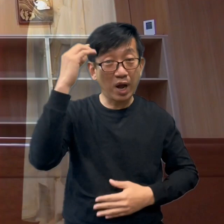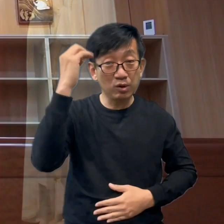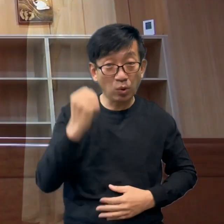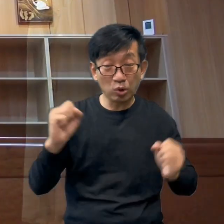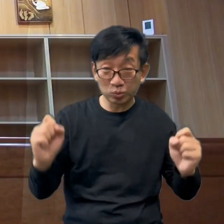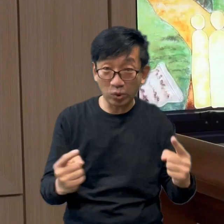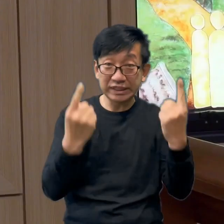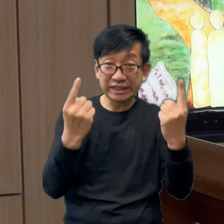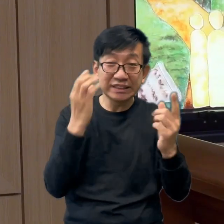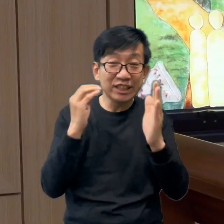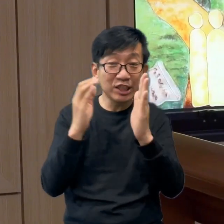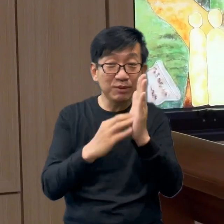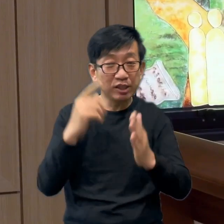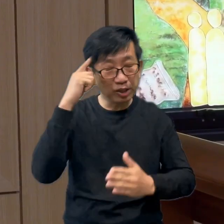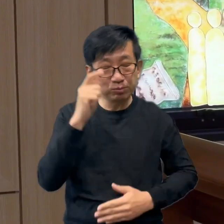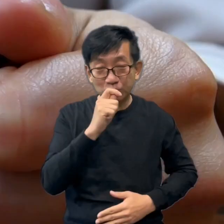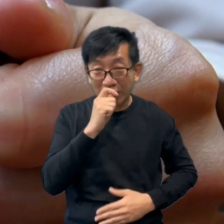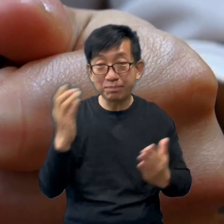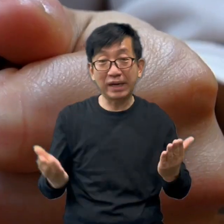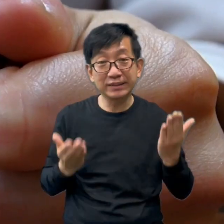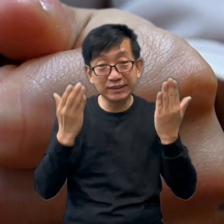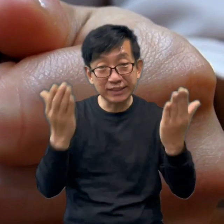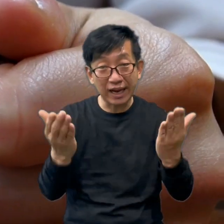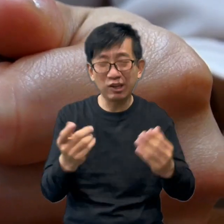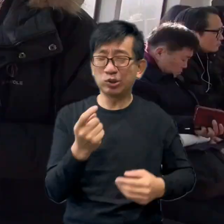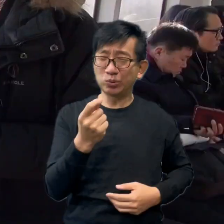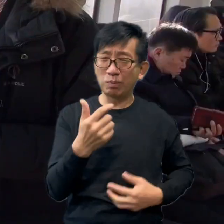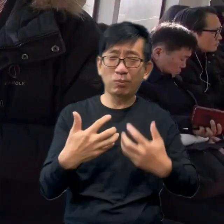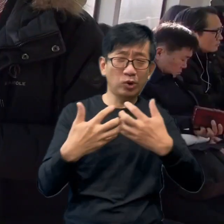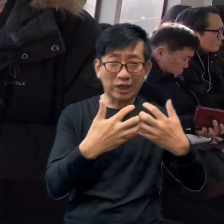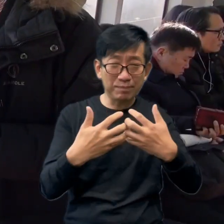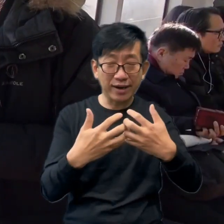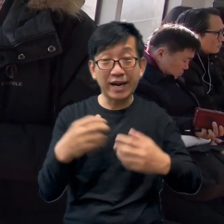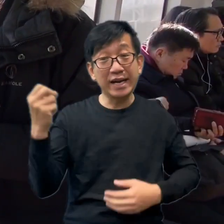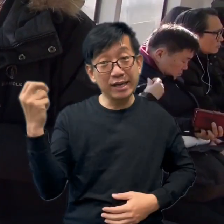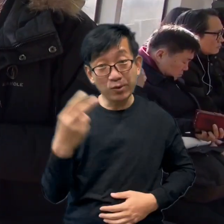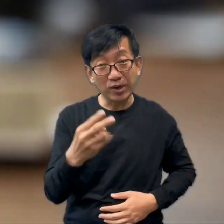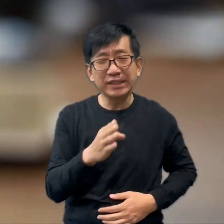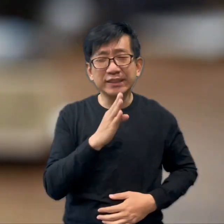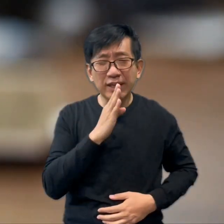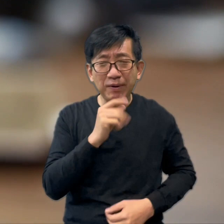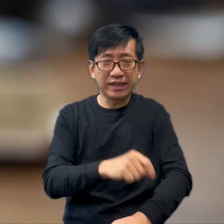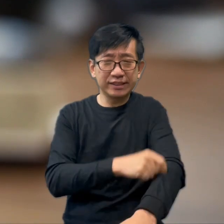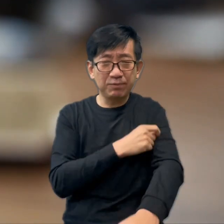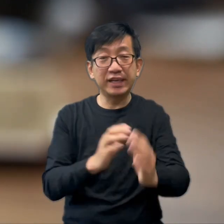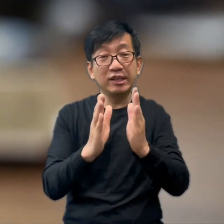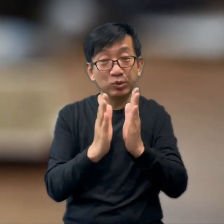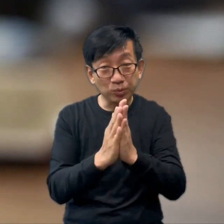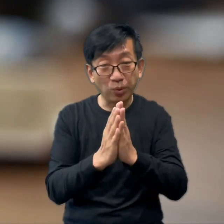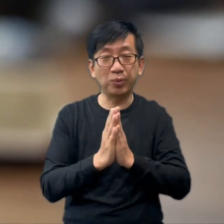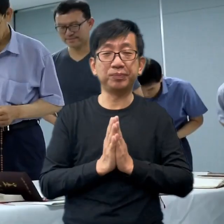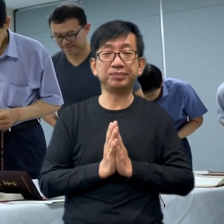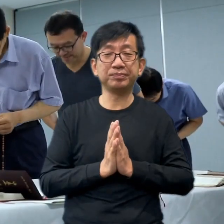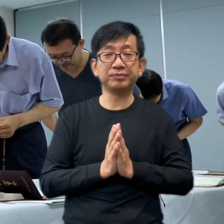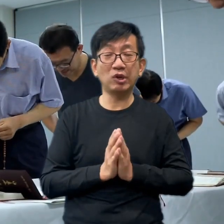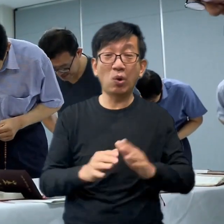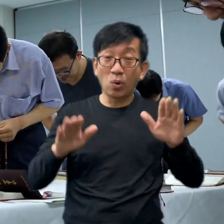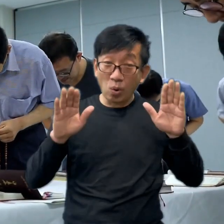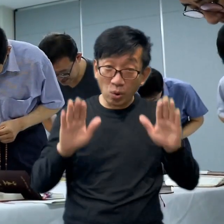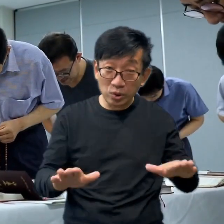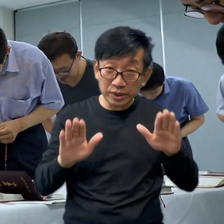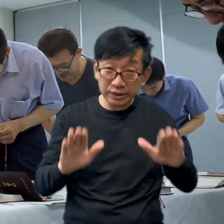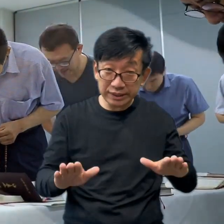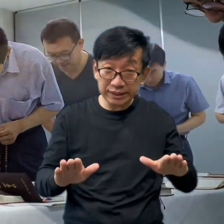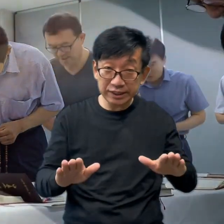외고 신비도 묵상하면서 바치는 어떻게 보면 복잡하고 어떻게 보면 참 특별한 기도이기도